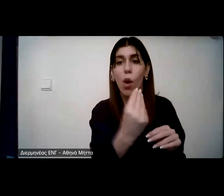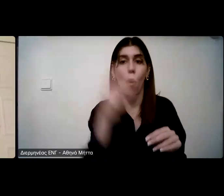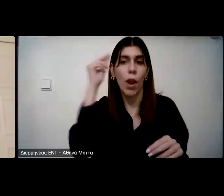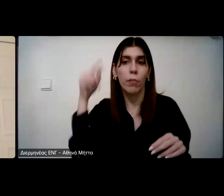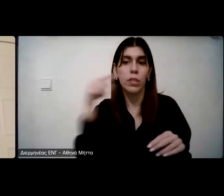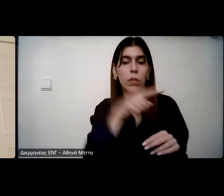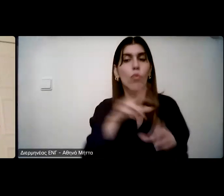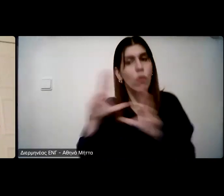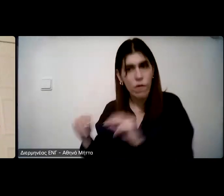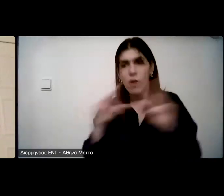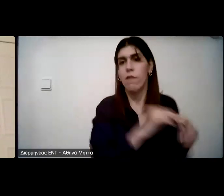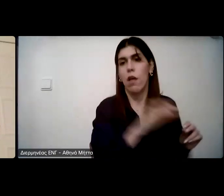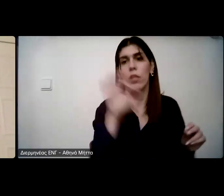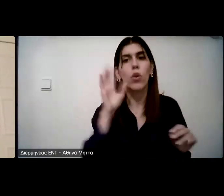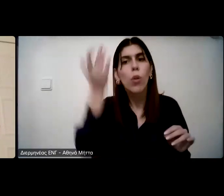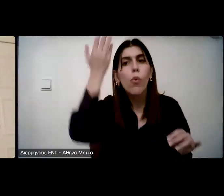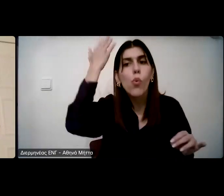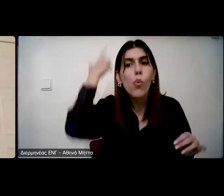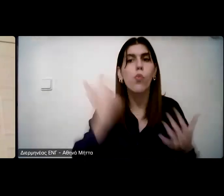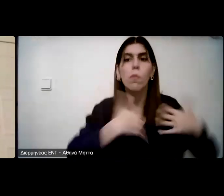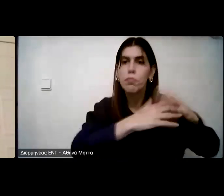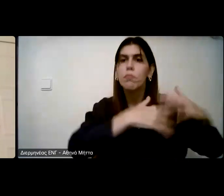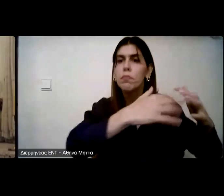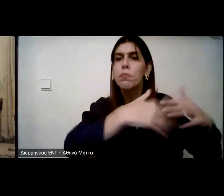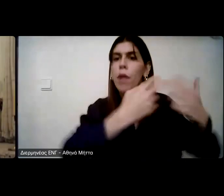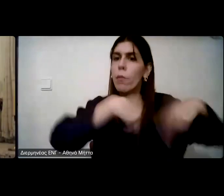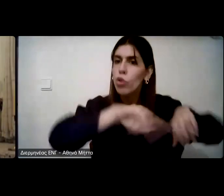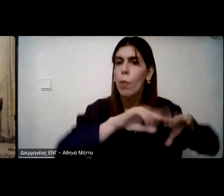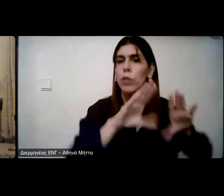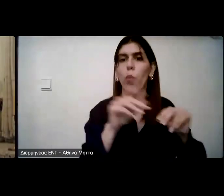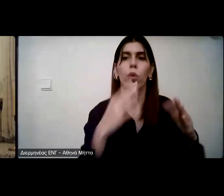ανέφερε η κυρία Παυλίδου. Κυρία Παυλίδου,